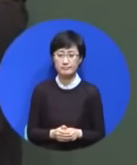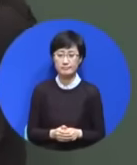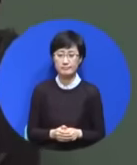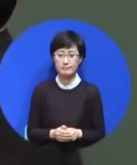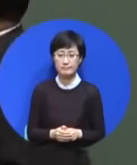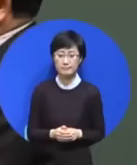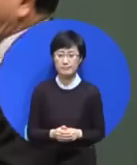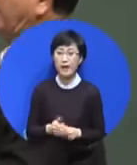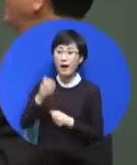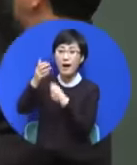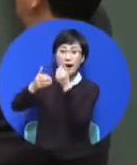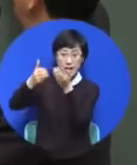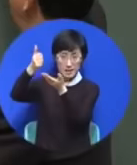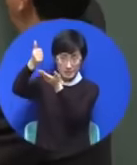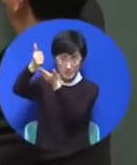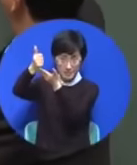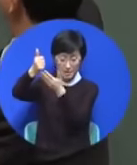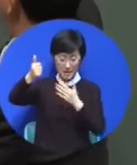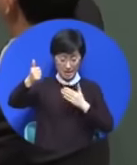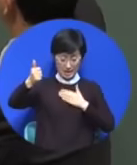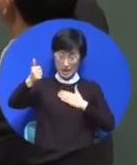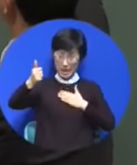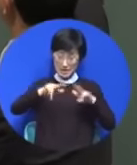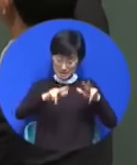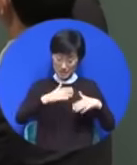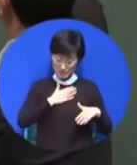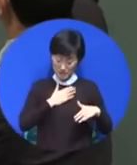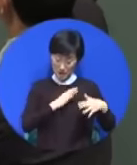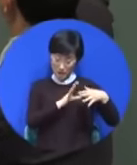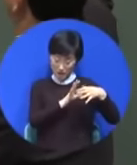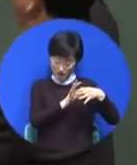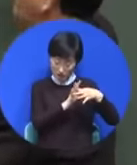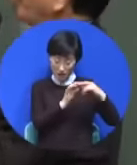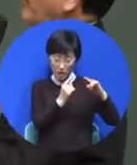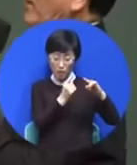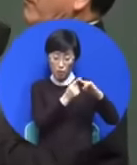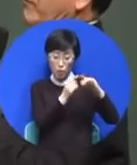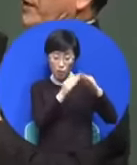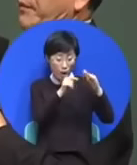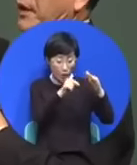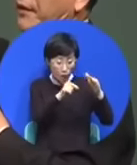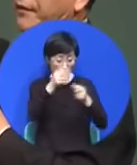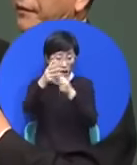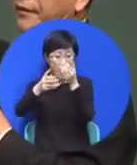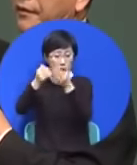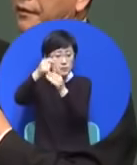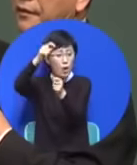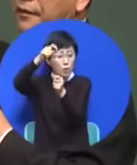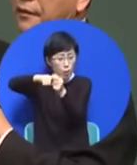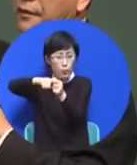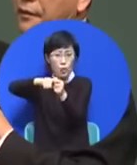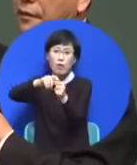하나님이 나의 교회에 대한 목표를 가지고